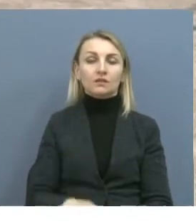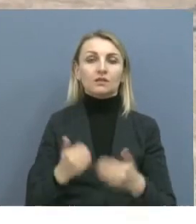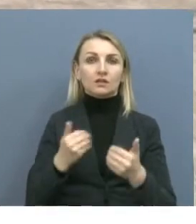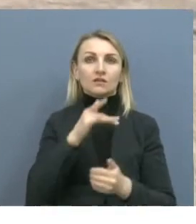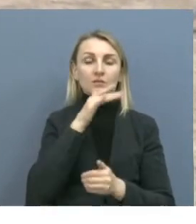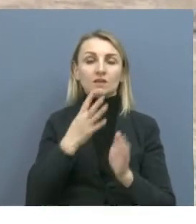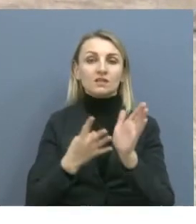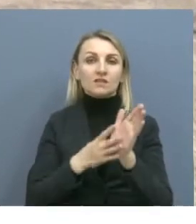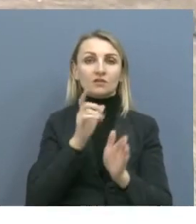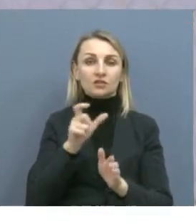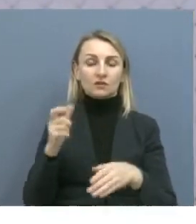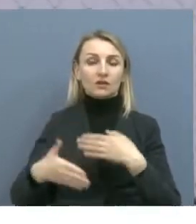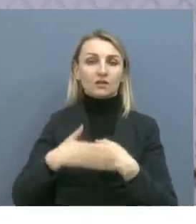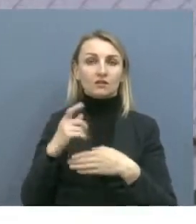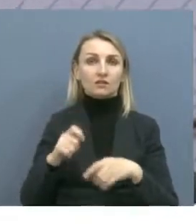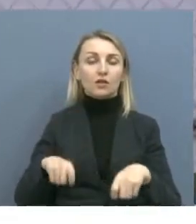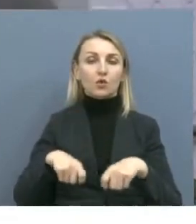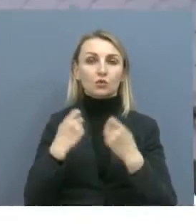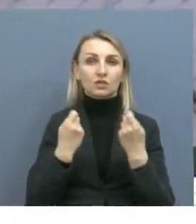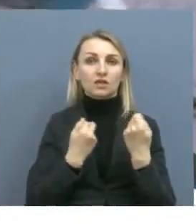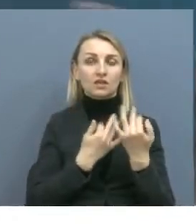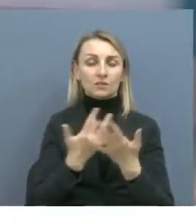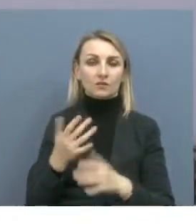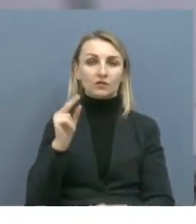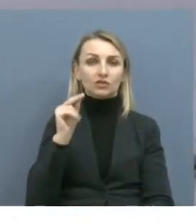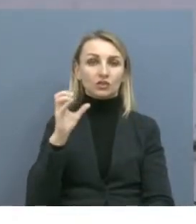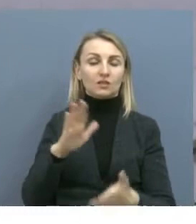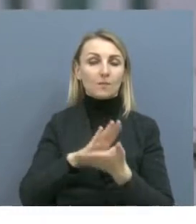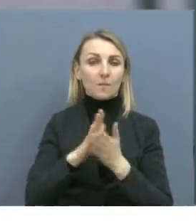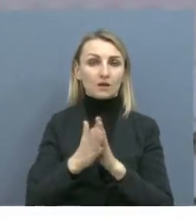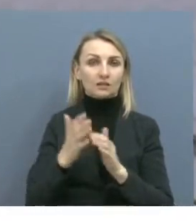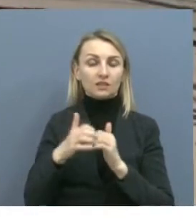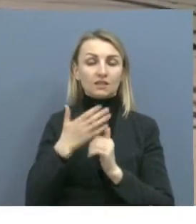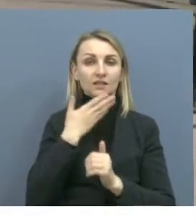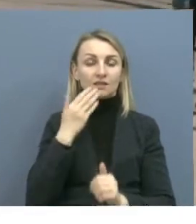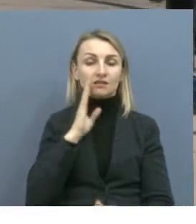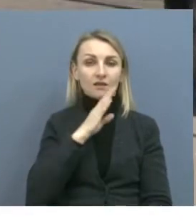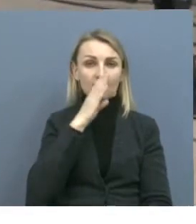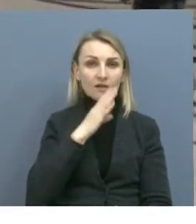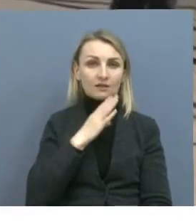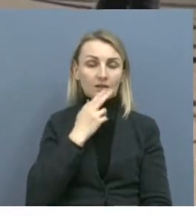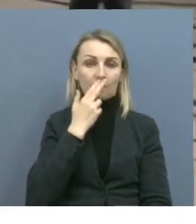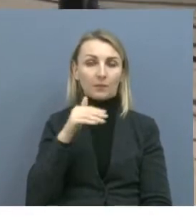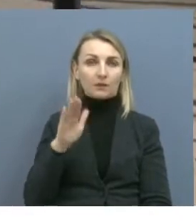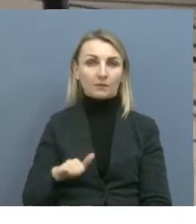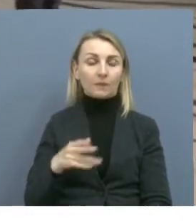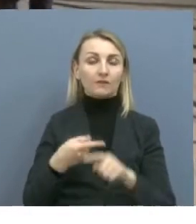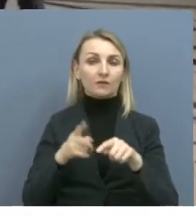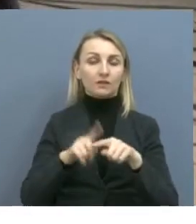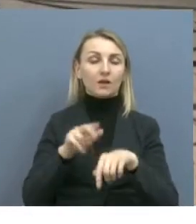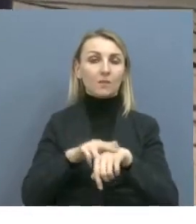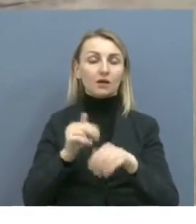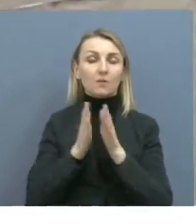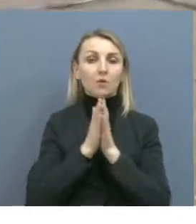акмолинцев привлечены к ответственности за нарушение требований чрезвычайного положения. Среди них нет родителей и подростков. Местная полиция просит жителей